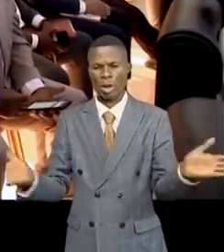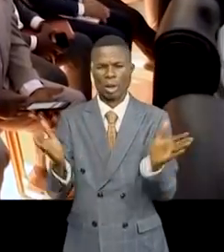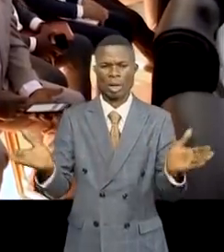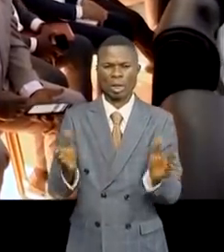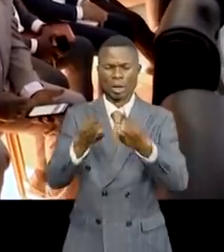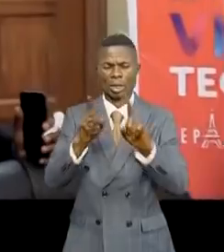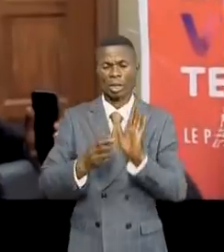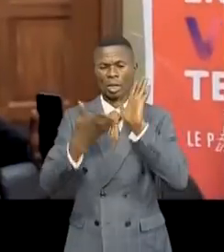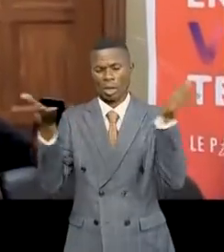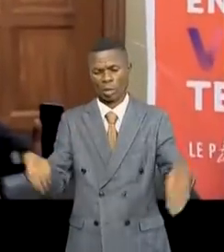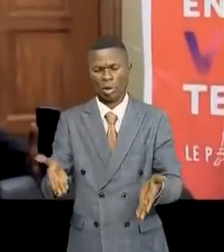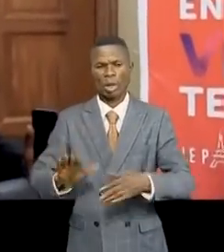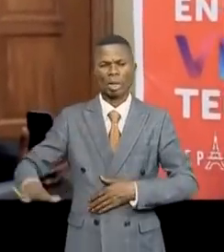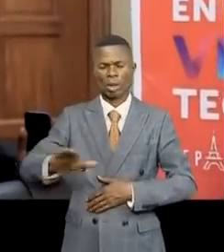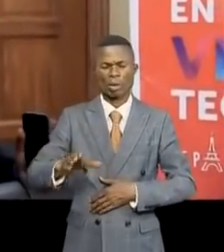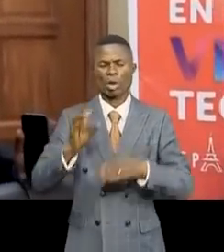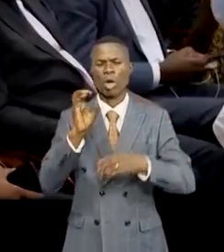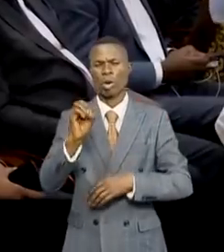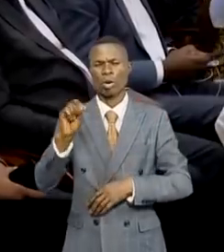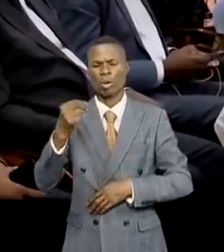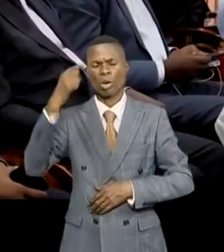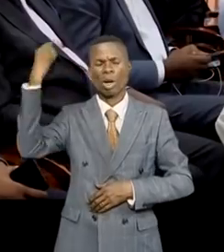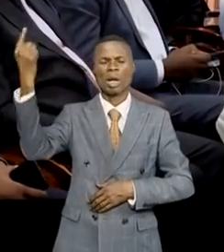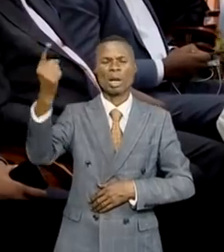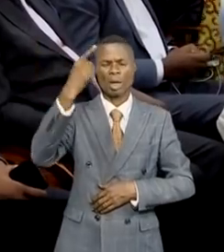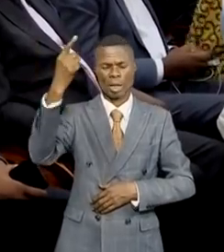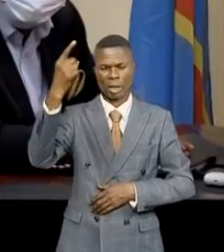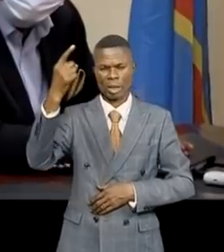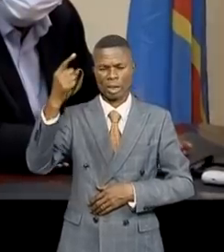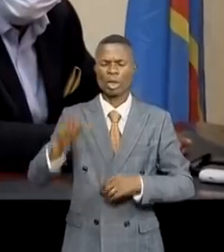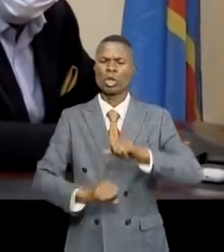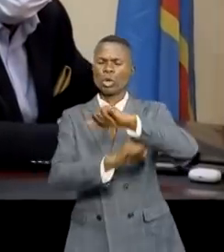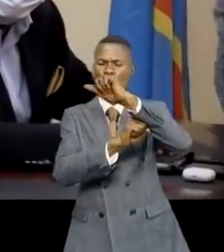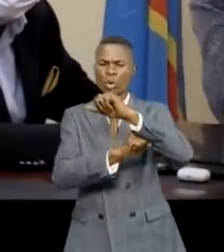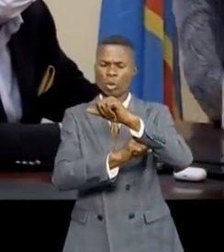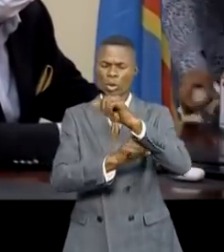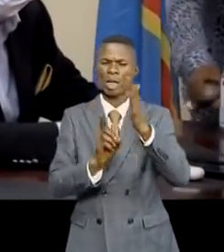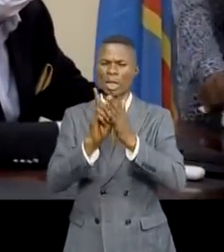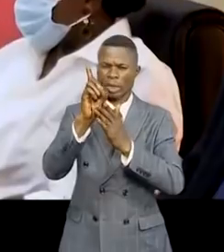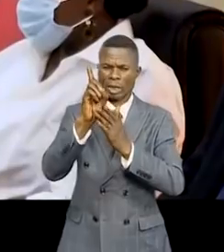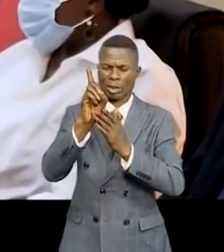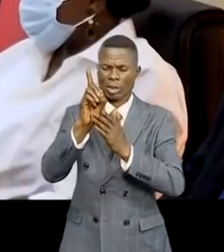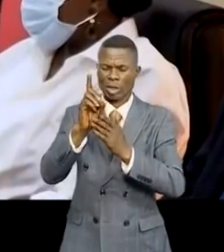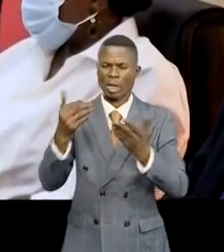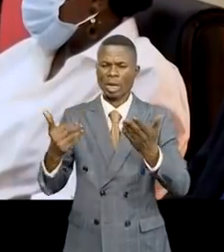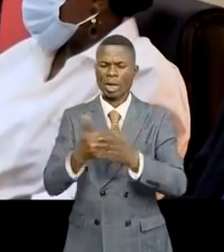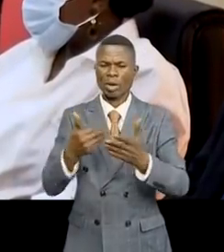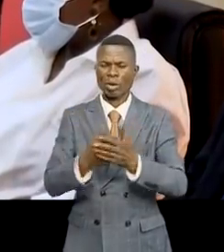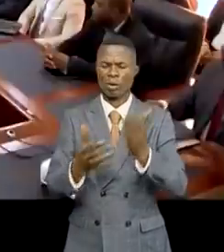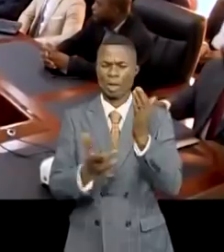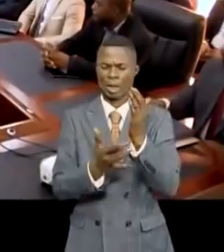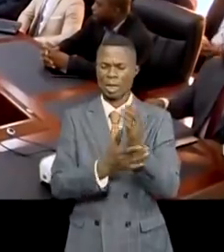et la présence de pays et des organisations internationales en tant que piliers clés de la relance et de l'innovation ayant un